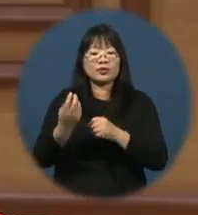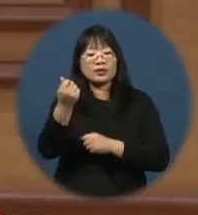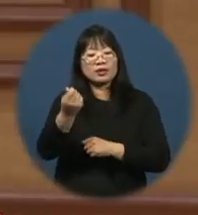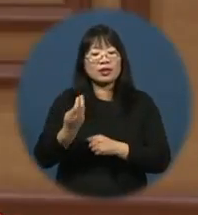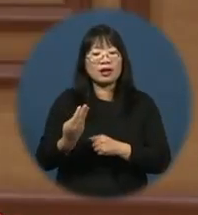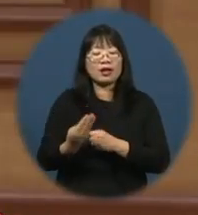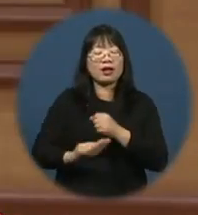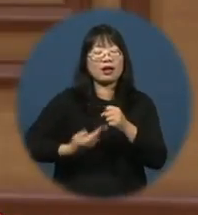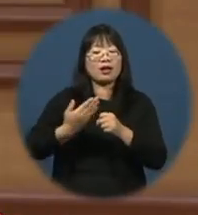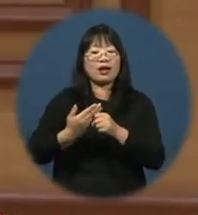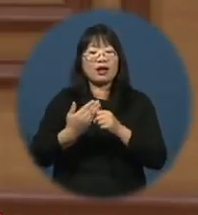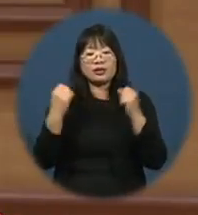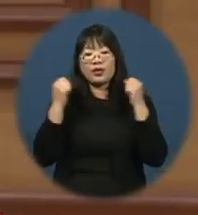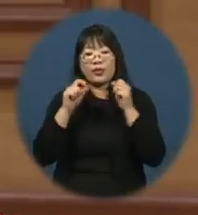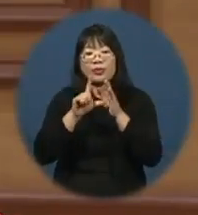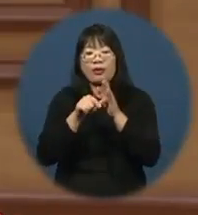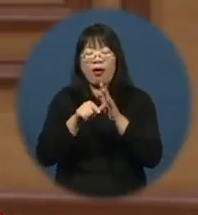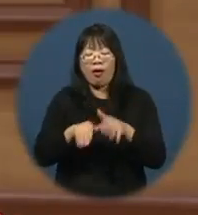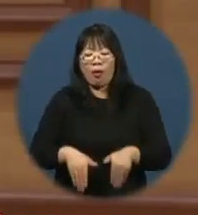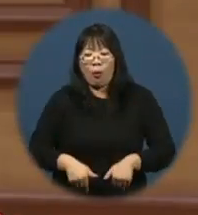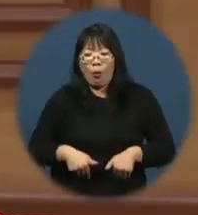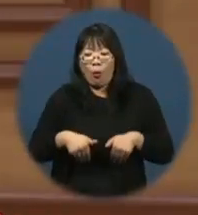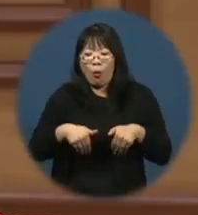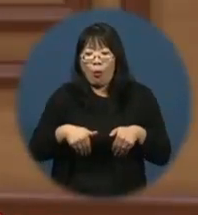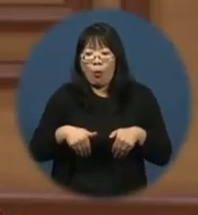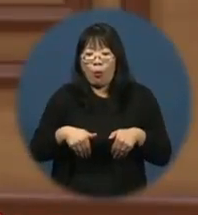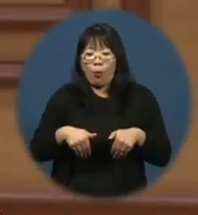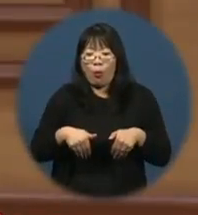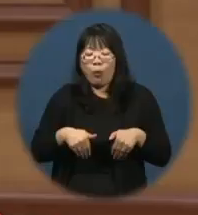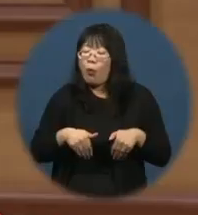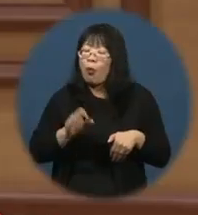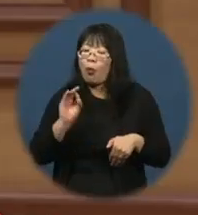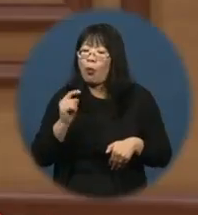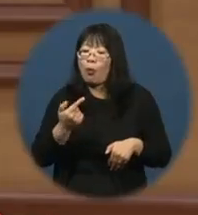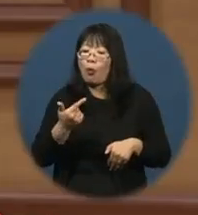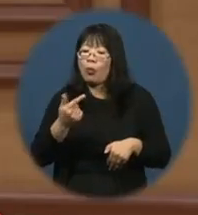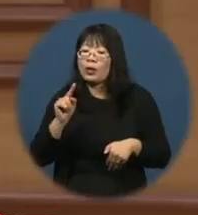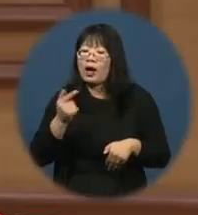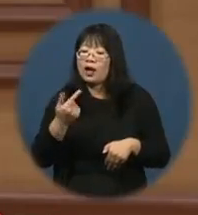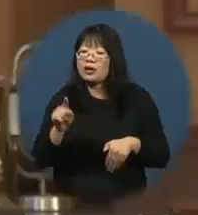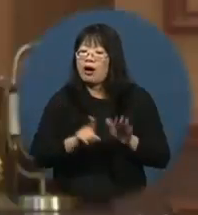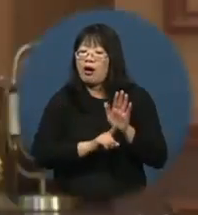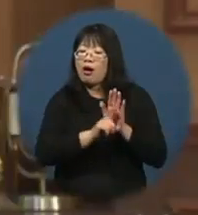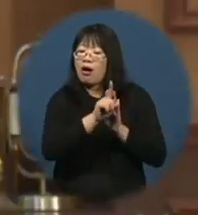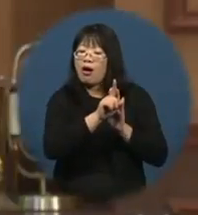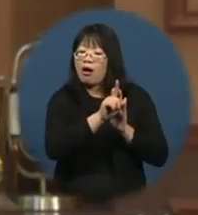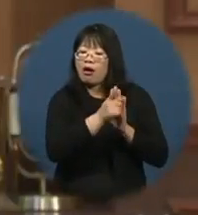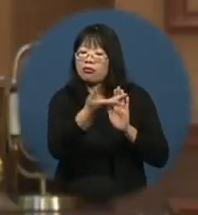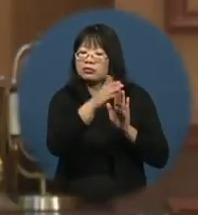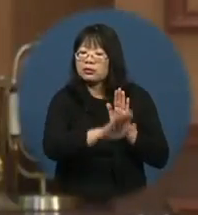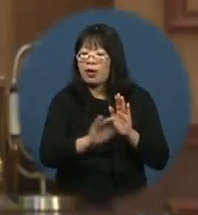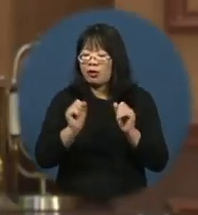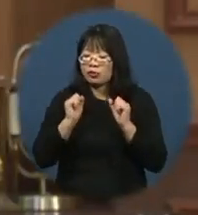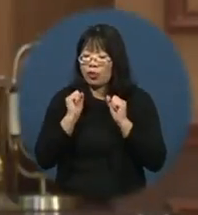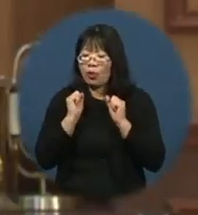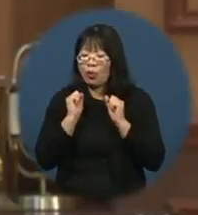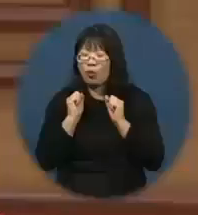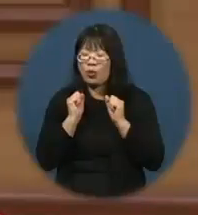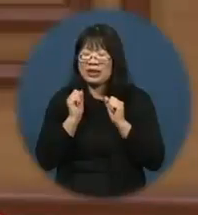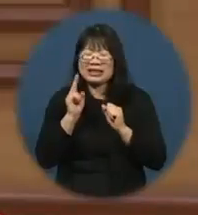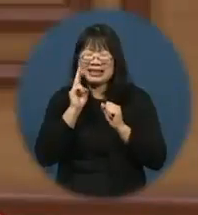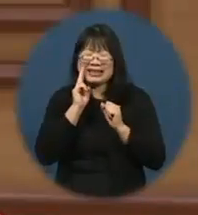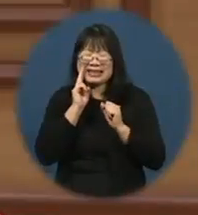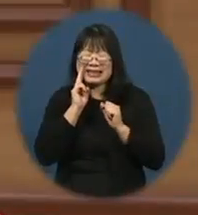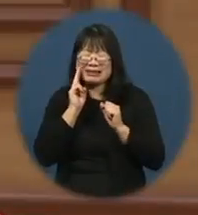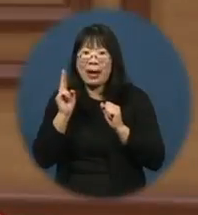겨울에서 아니 온난한데 왜 겨울철에 무슨 혹한이냐. 글쎄요. 근데 우리 사실 우리 경험을 하고 있는 바이지 예, 않습니까?